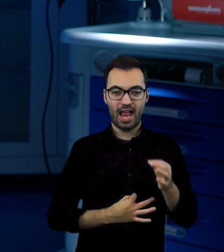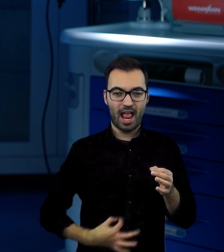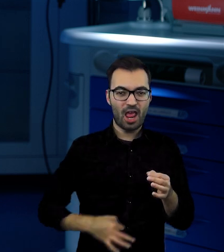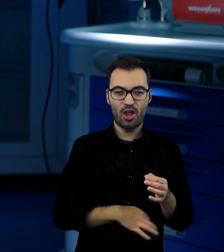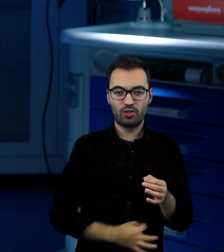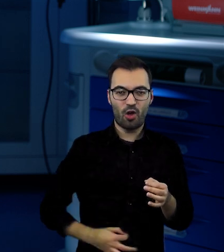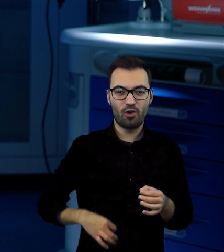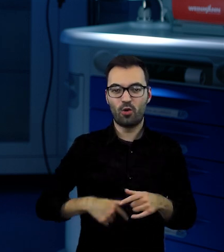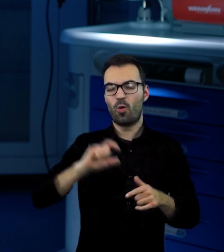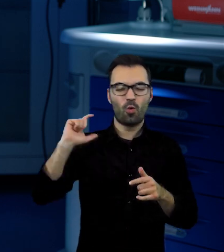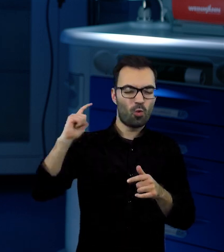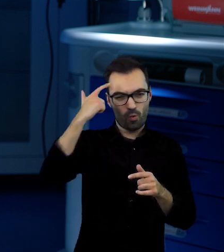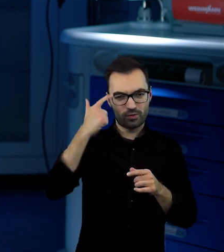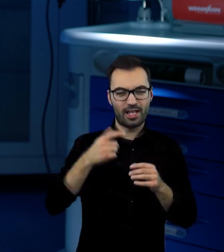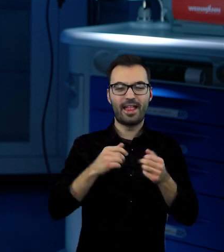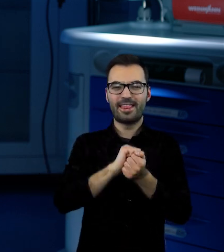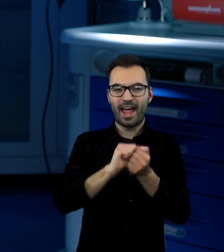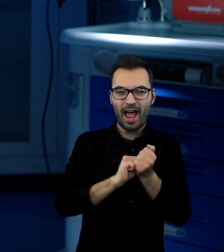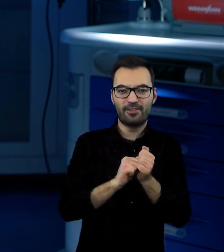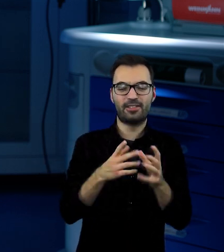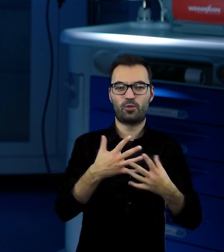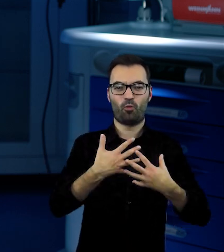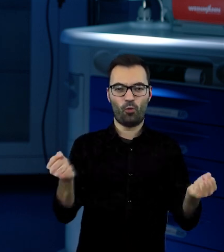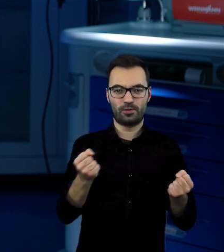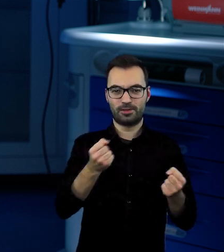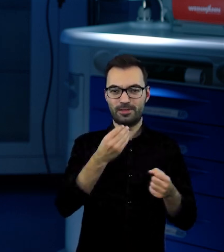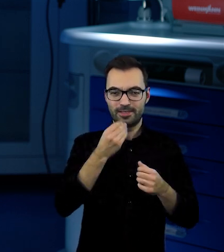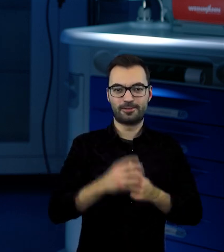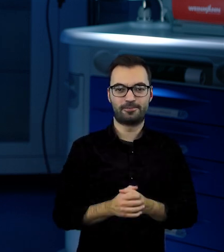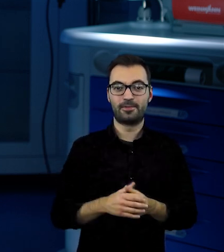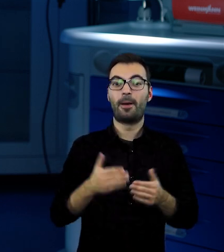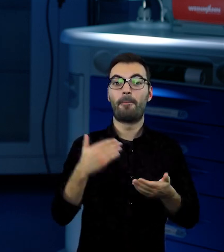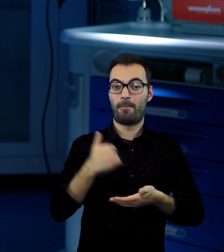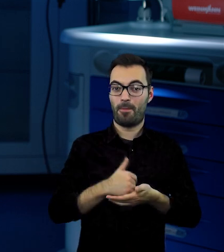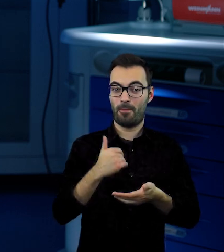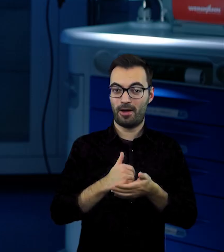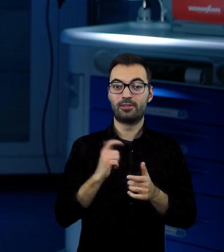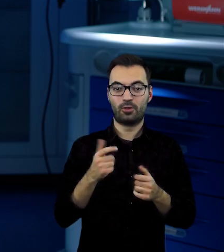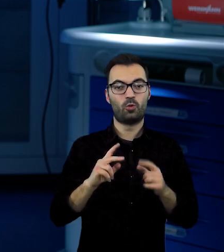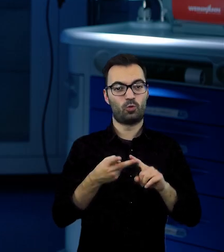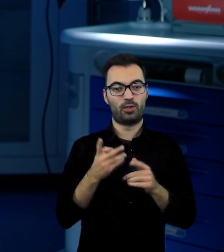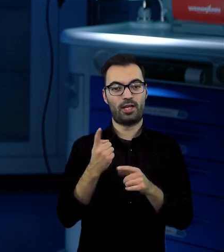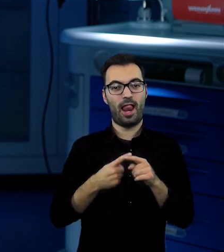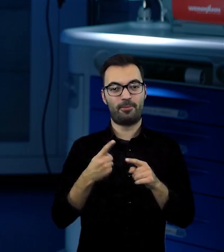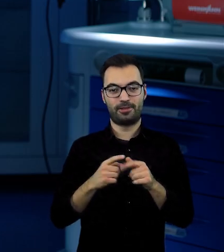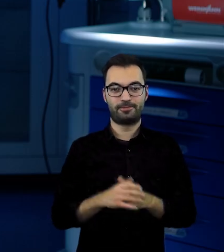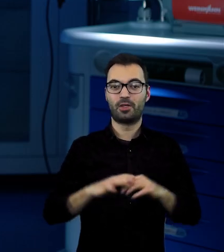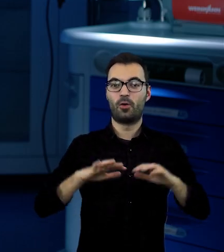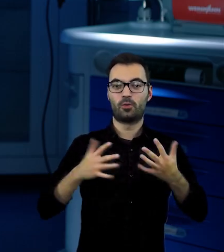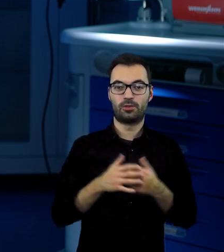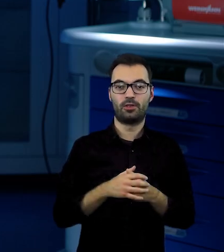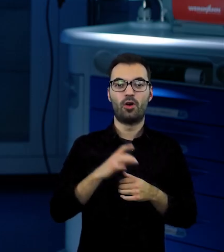główna część trawienia i wchłaniania substancji pokarmowych. Pomaga w tym drugi element układu pokarmowego, czyli